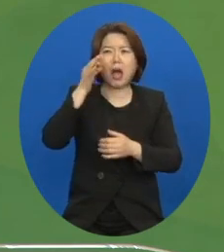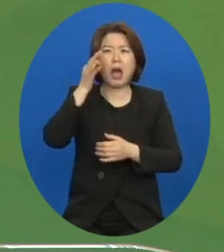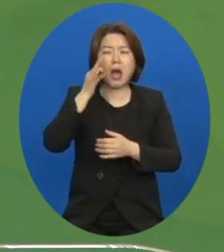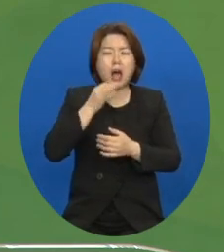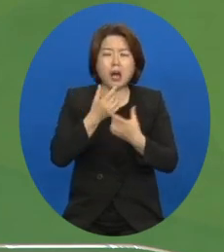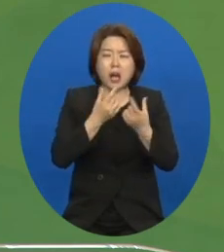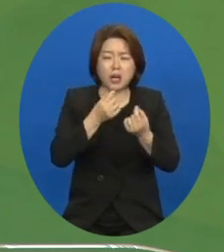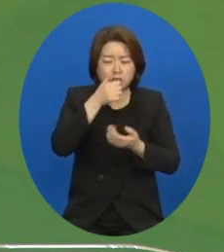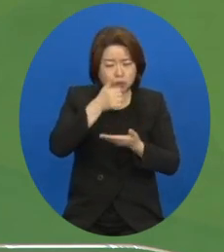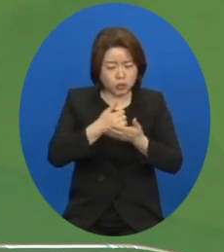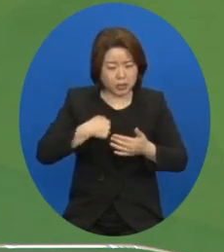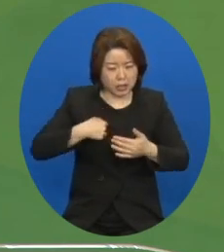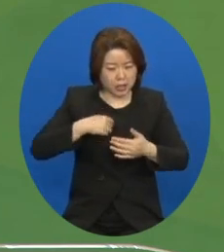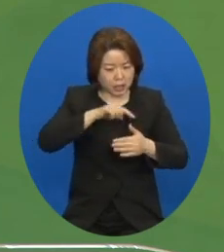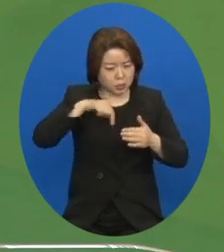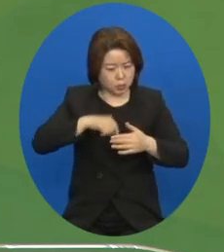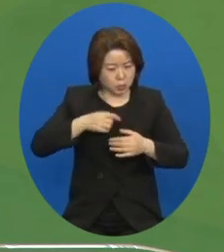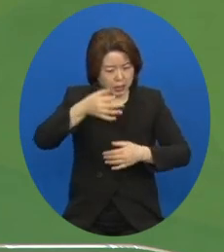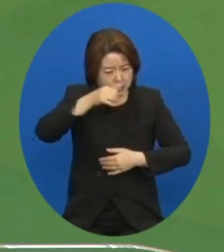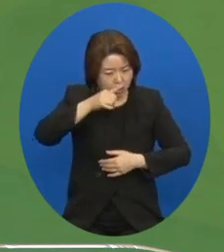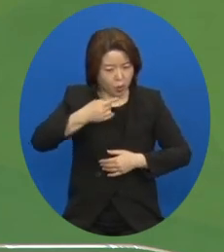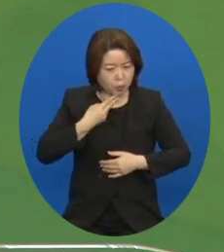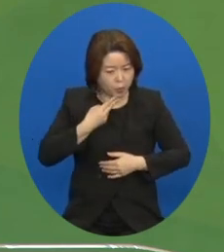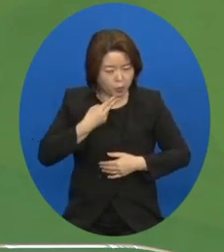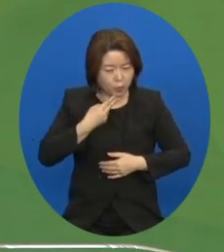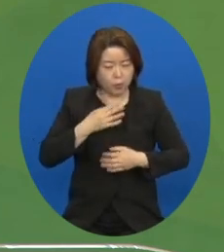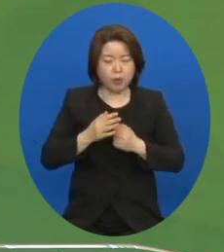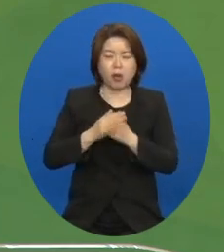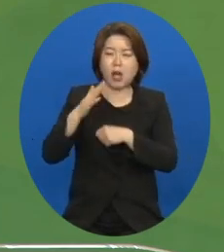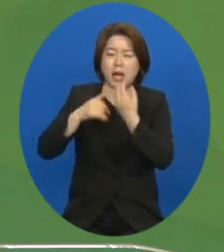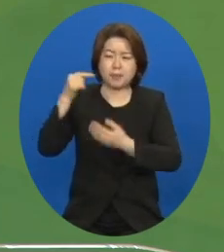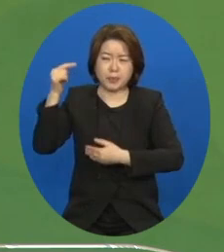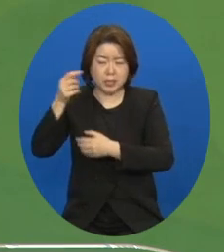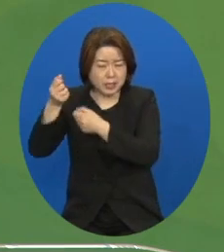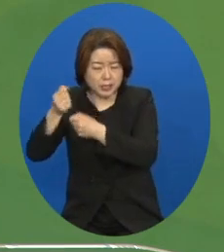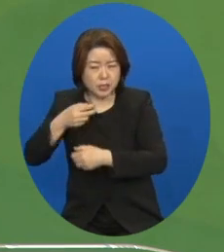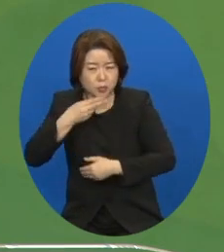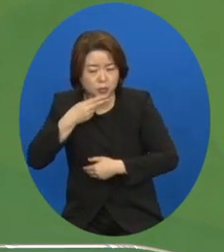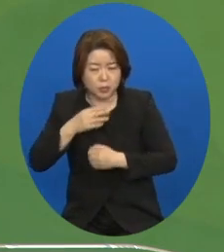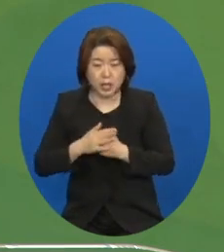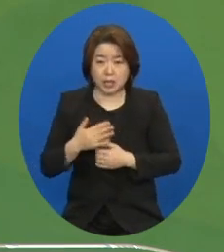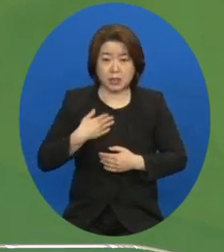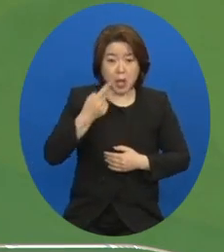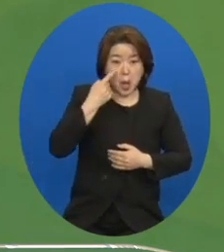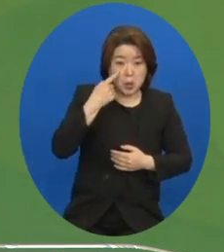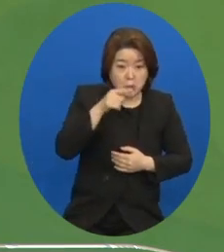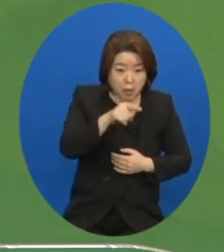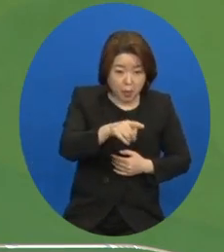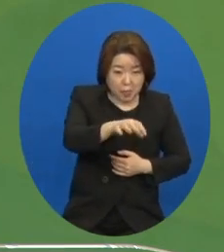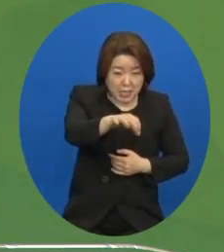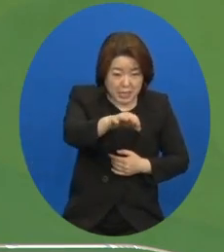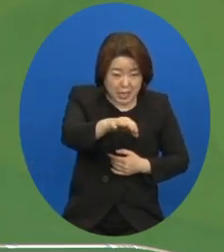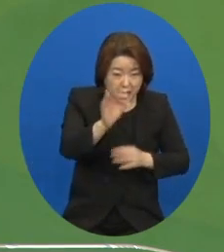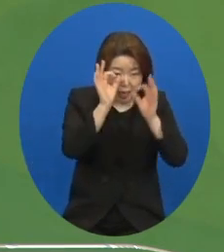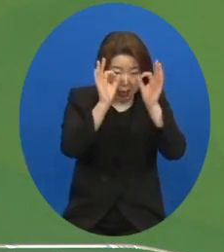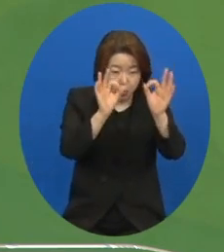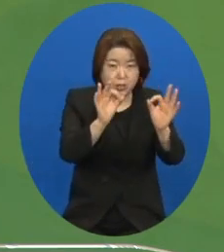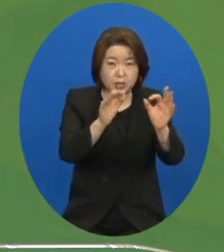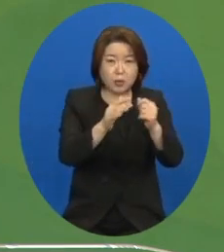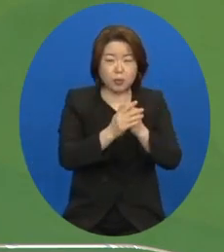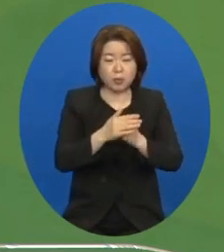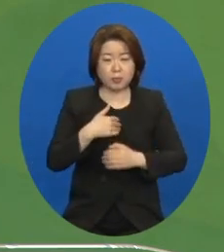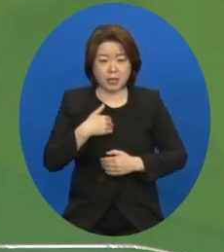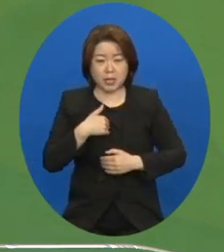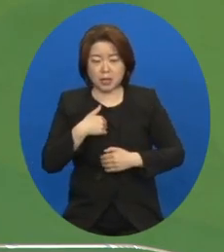없나? 내가 하나님을 철저히 의지하지 않는, 내 눈에 보기에 작아 보인다고